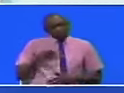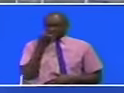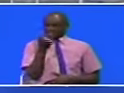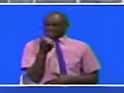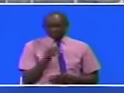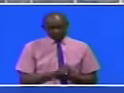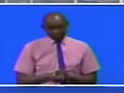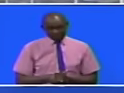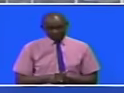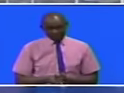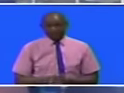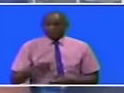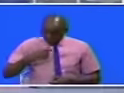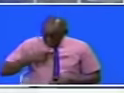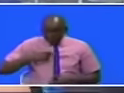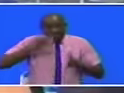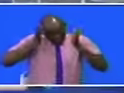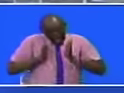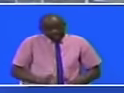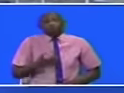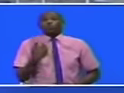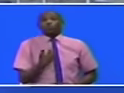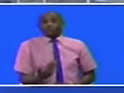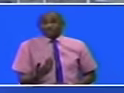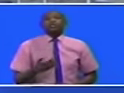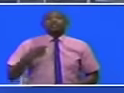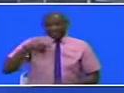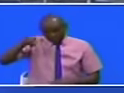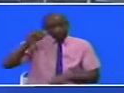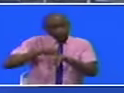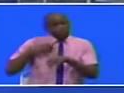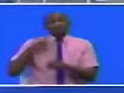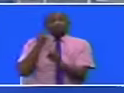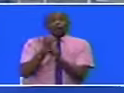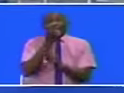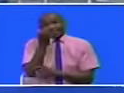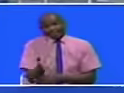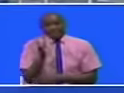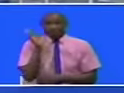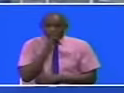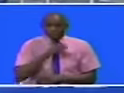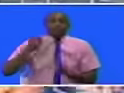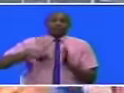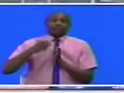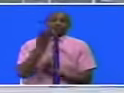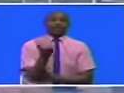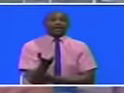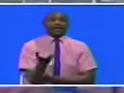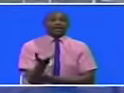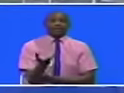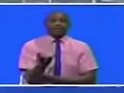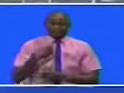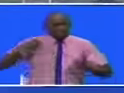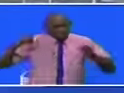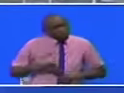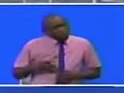revival. Mimi nilikuwa mmoja wa wale ambapo waliita kasi kule Pan Paper Webuye. Na